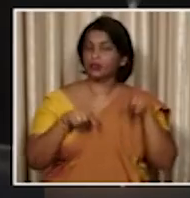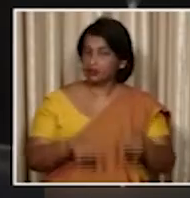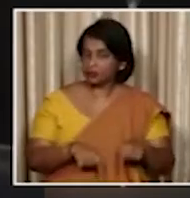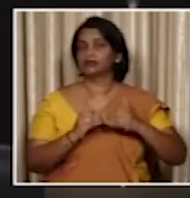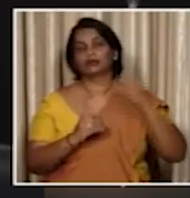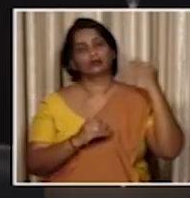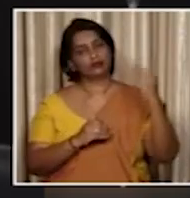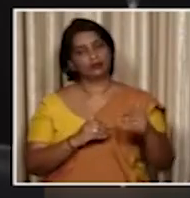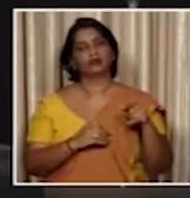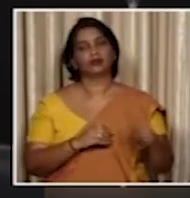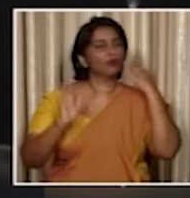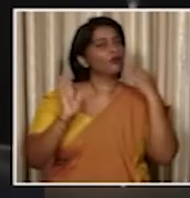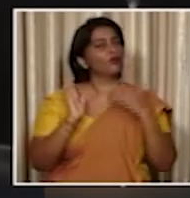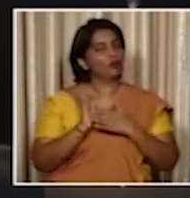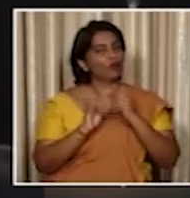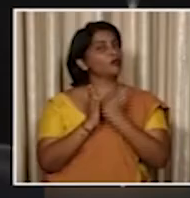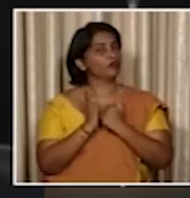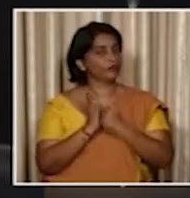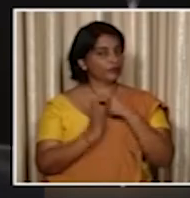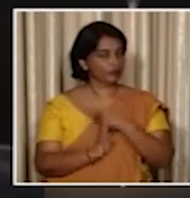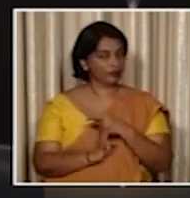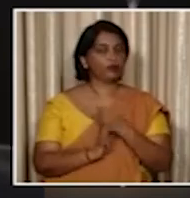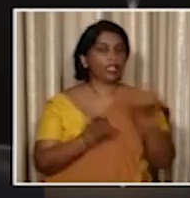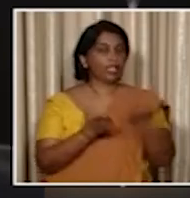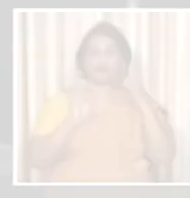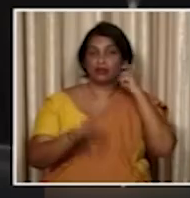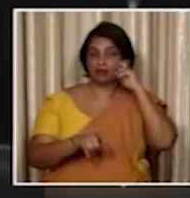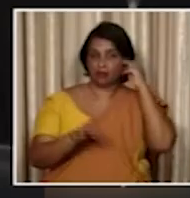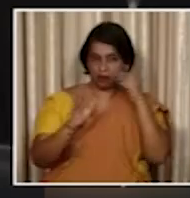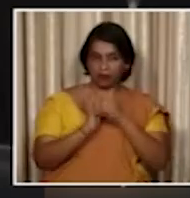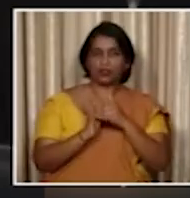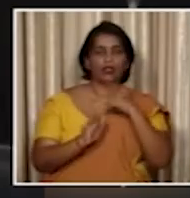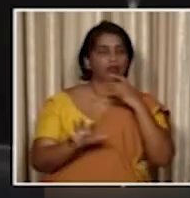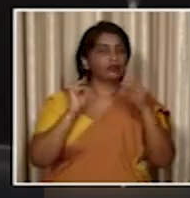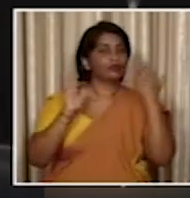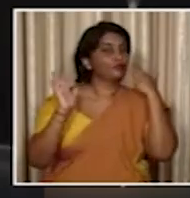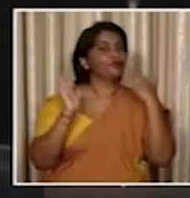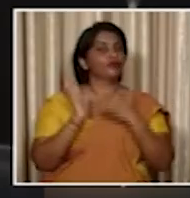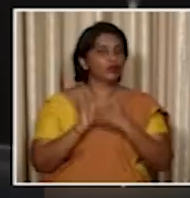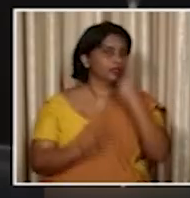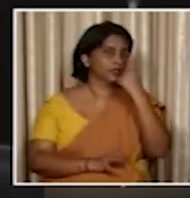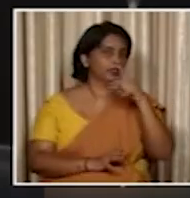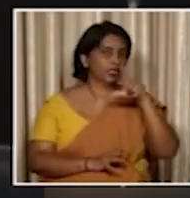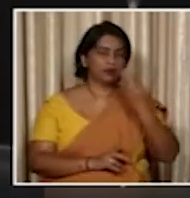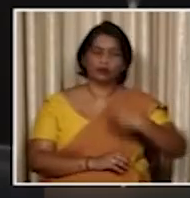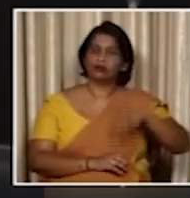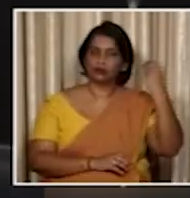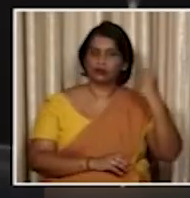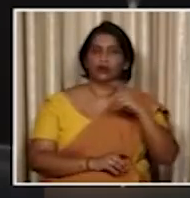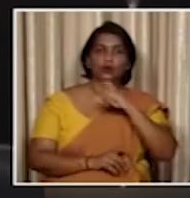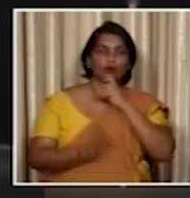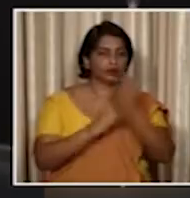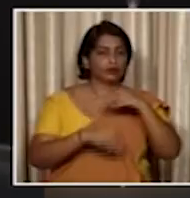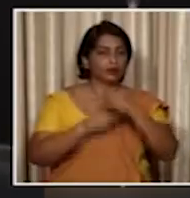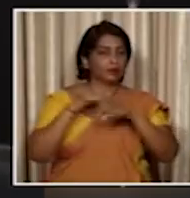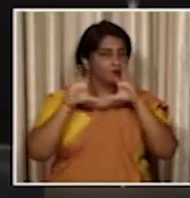සාමින් ඉදිරියට ඩෙට් රිස්ට්‍රක්චරින් ප්‍රෝග්‍රෑම් එකේ ඉතිරි වැඩ කටයුතු කරගෙන යා. වතු සේවකයන් සම්බන්ධයෙන් 1700ක් වැඩි කළා අධිකරණයට ගිහිල්ලා